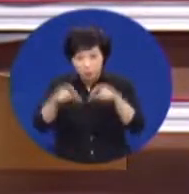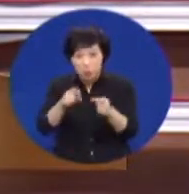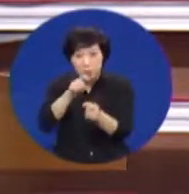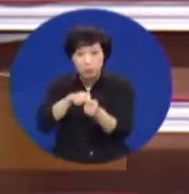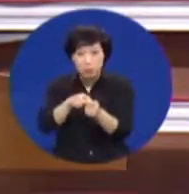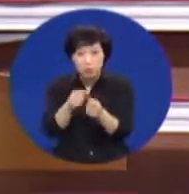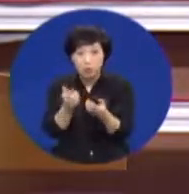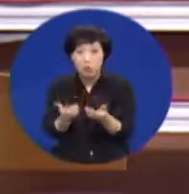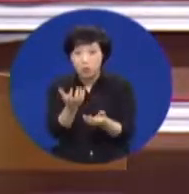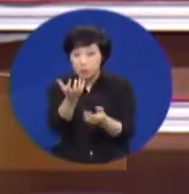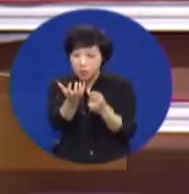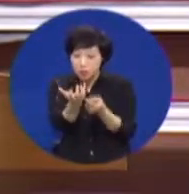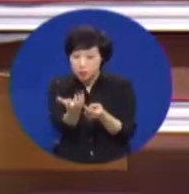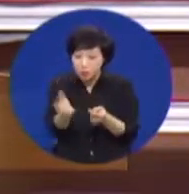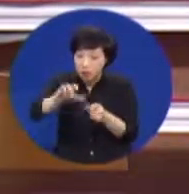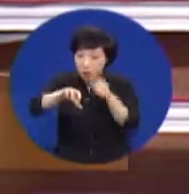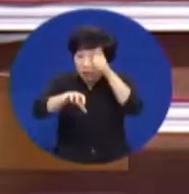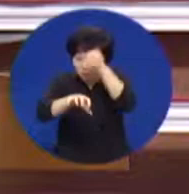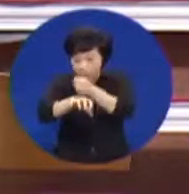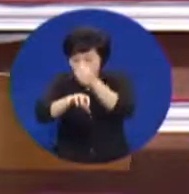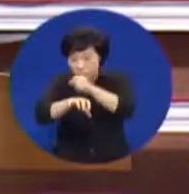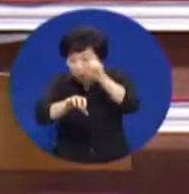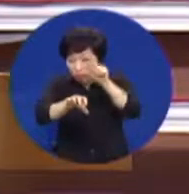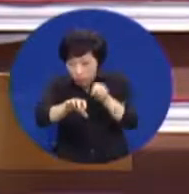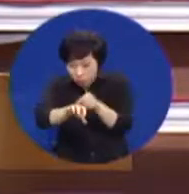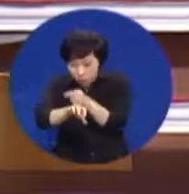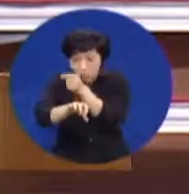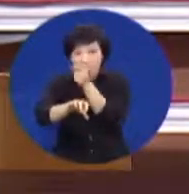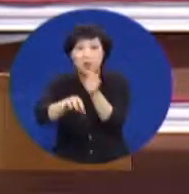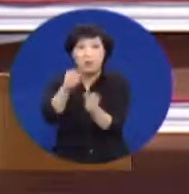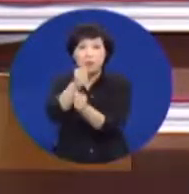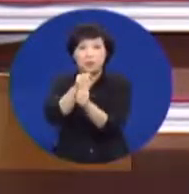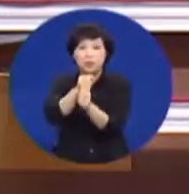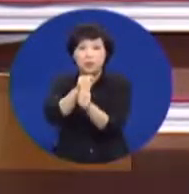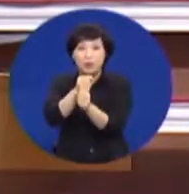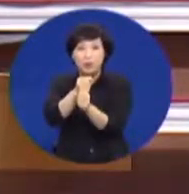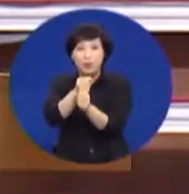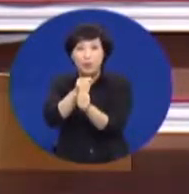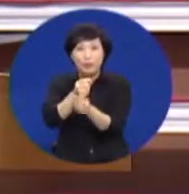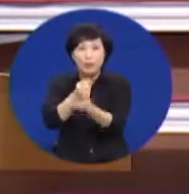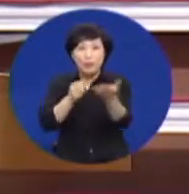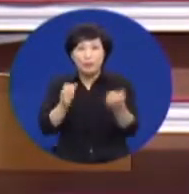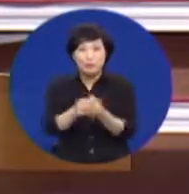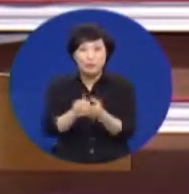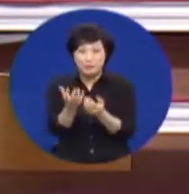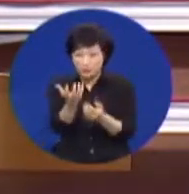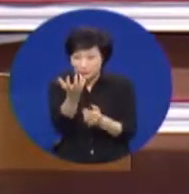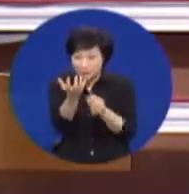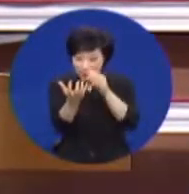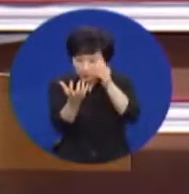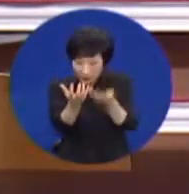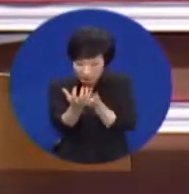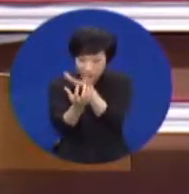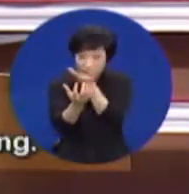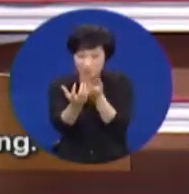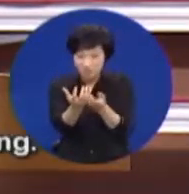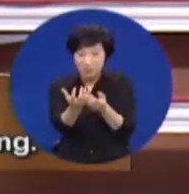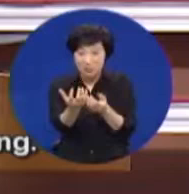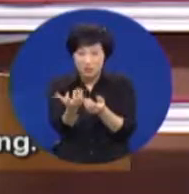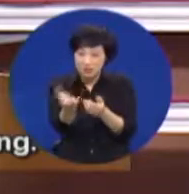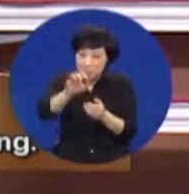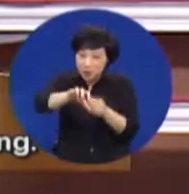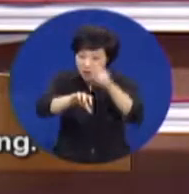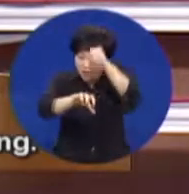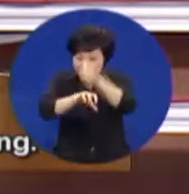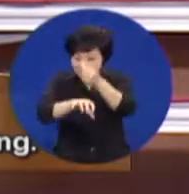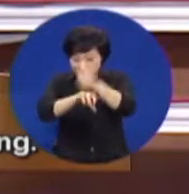안으로 들어오게 만들어가지고 여기 양재기 뒤를 때리면 이거 올라오잖아. 밥을 조금 주려고. 이제 밥을